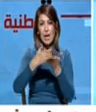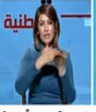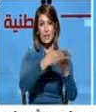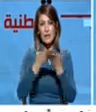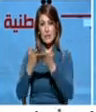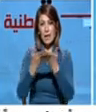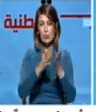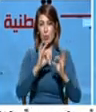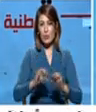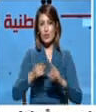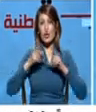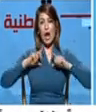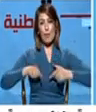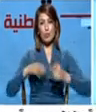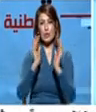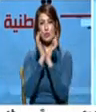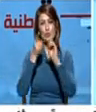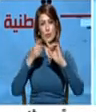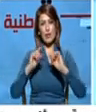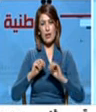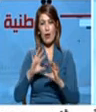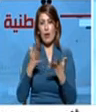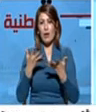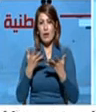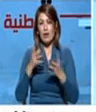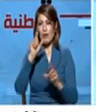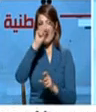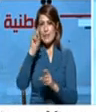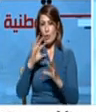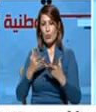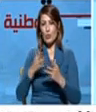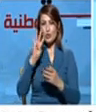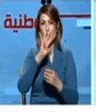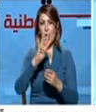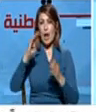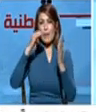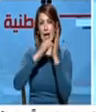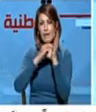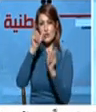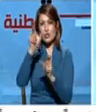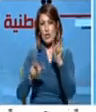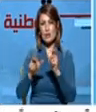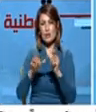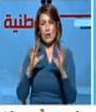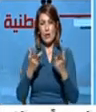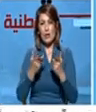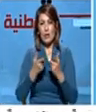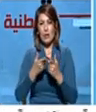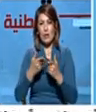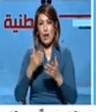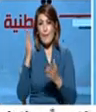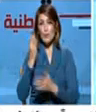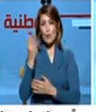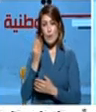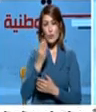معناها معناها اربعه شخص اللي هو ما عندهم شهريه وفي وقت انه من